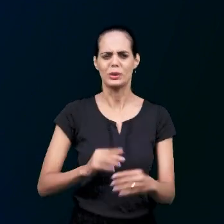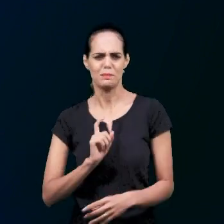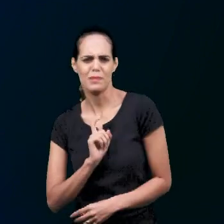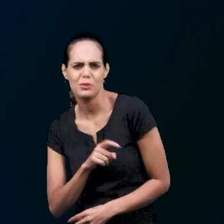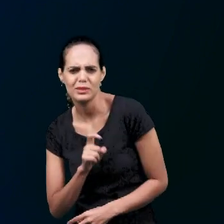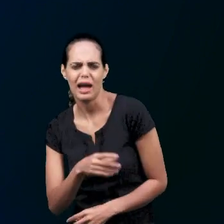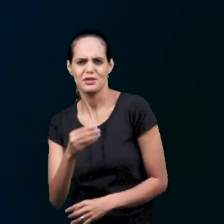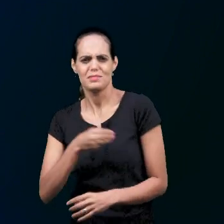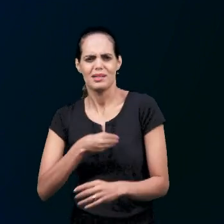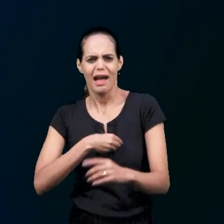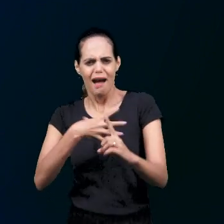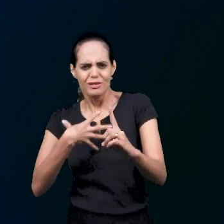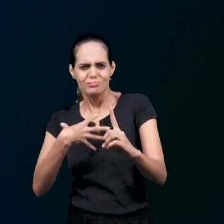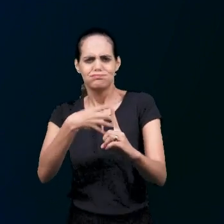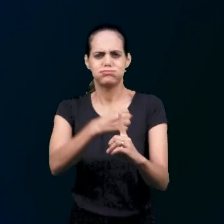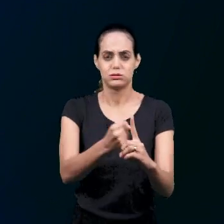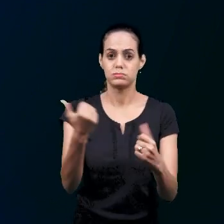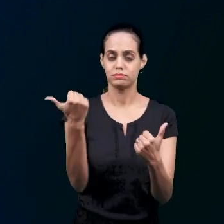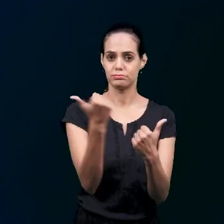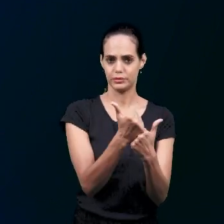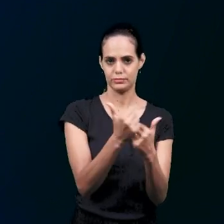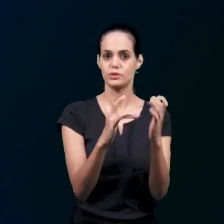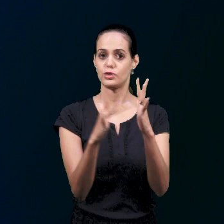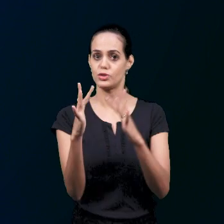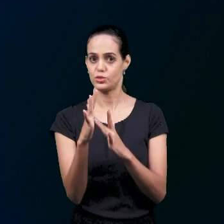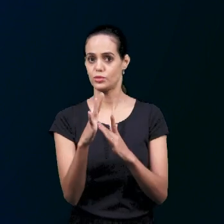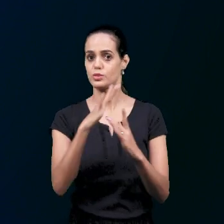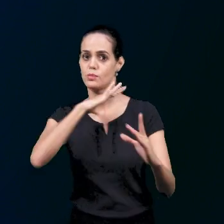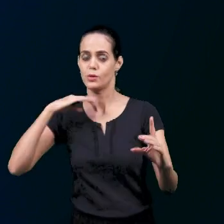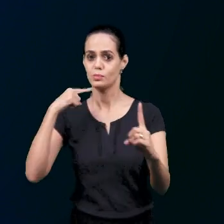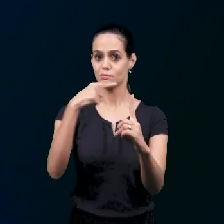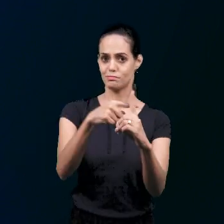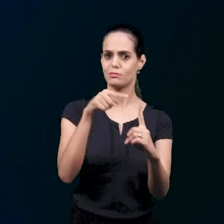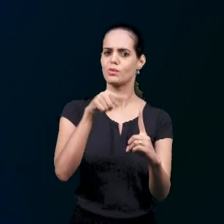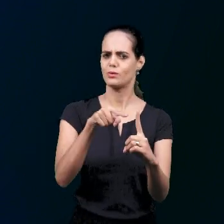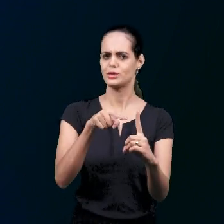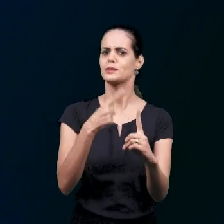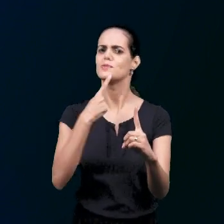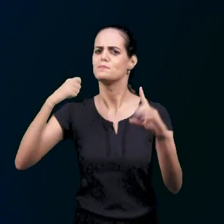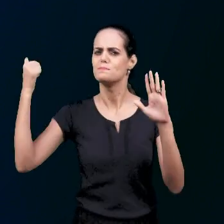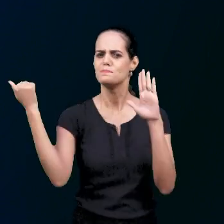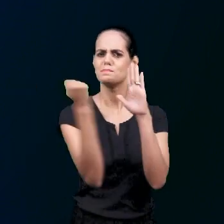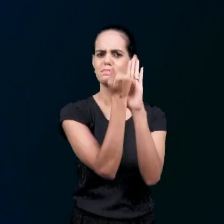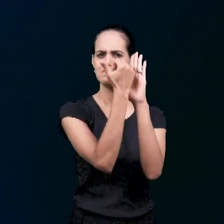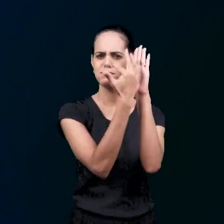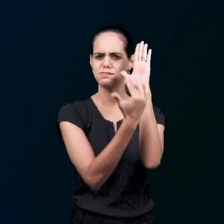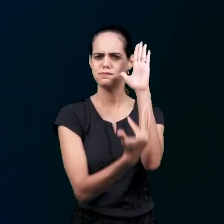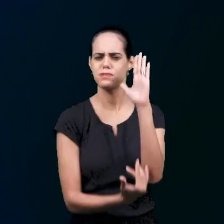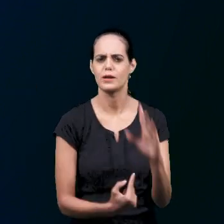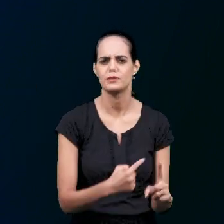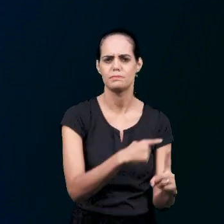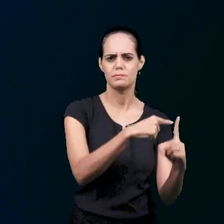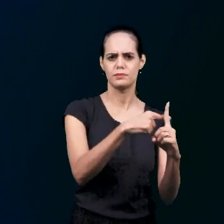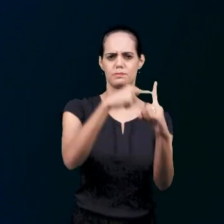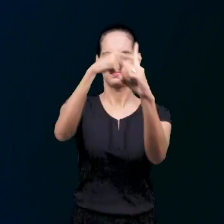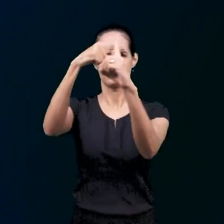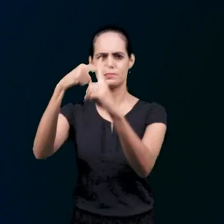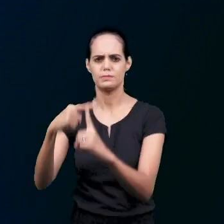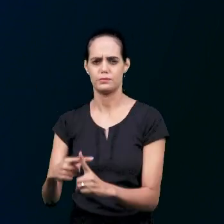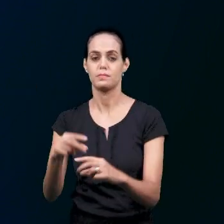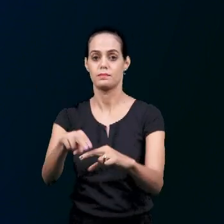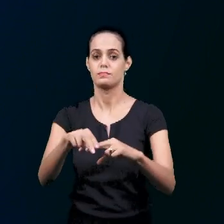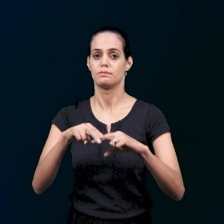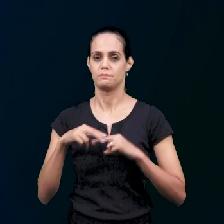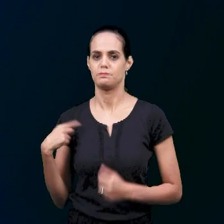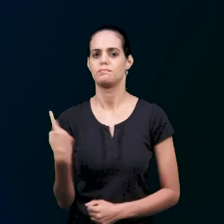notre iniquité, tout ce qui vient sur nous, il remplace par son sang et qu'il verserait au calvaire en faveur de